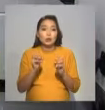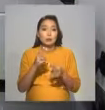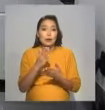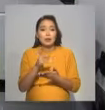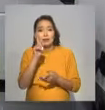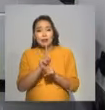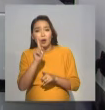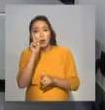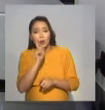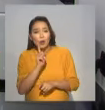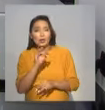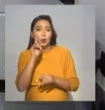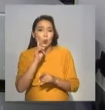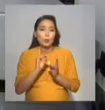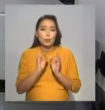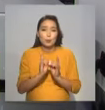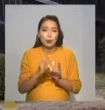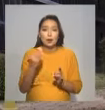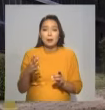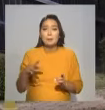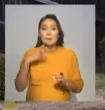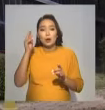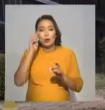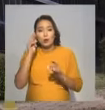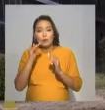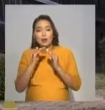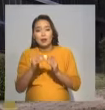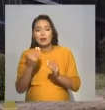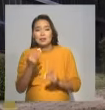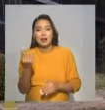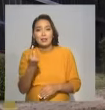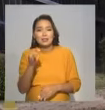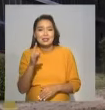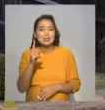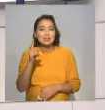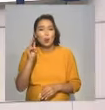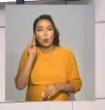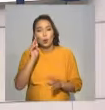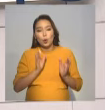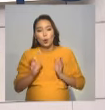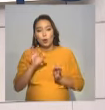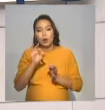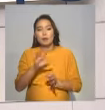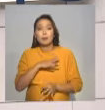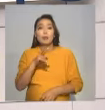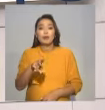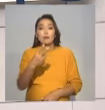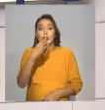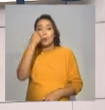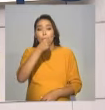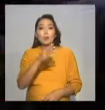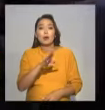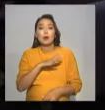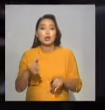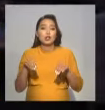комфортное и уютное общежитие превратился бывший учебный корпус одного из алматинских университетов. В начале 2023 года